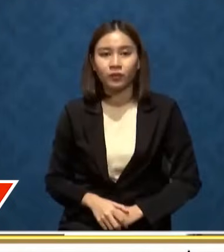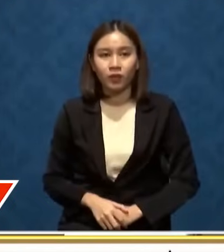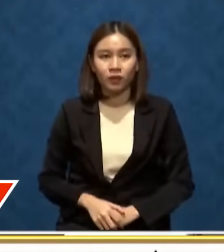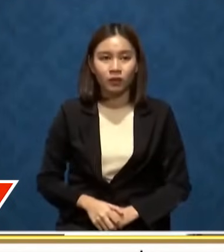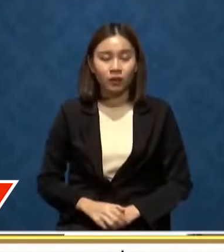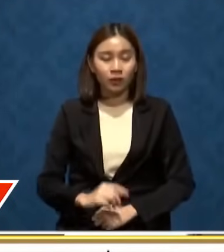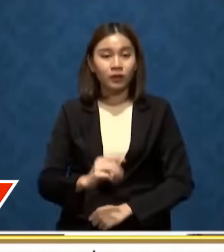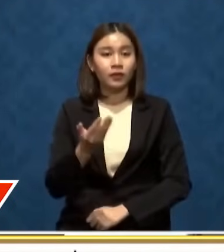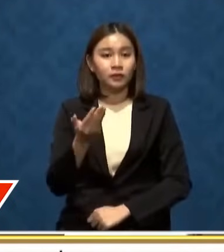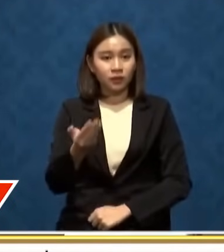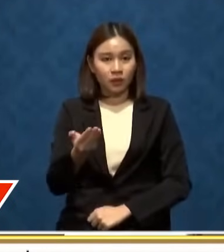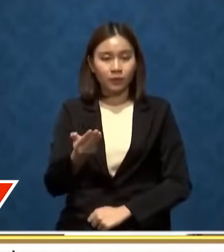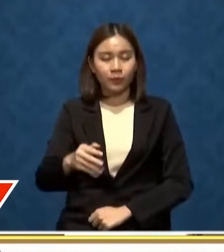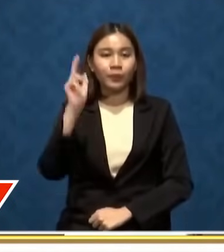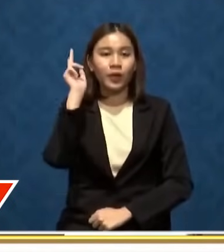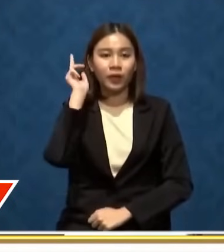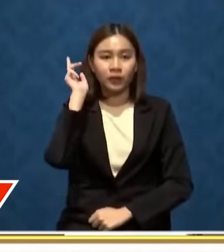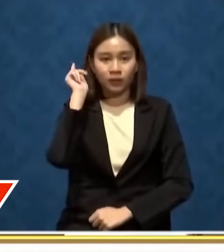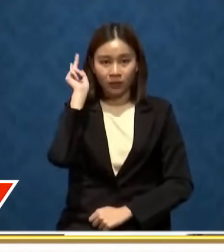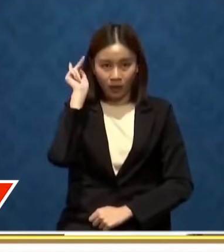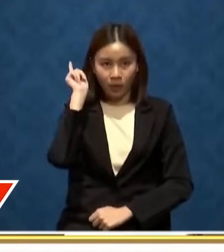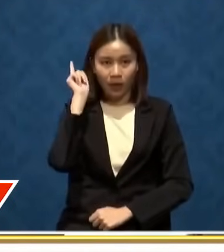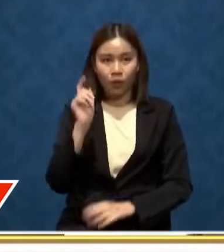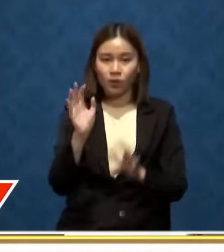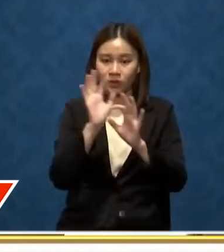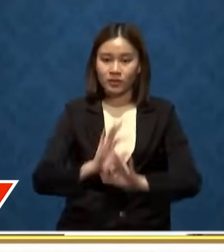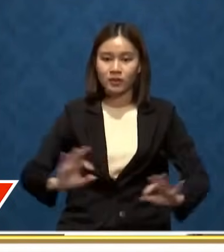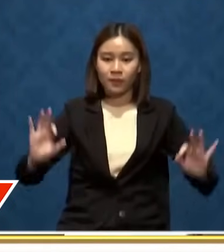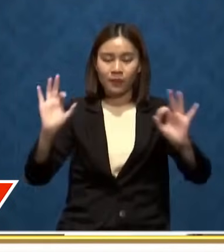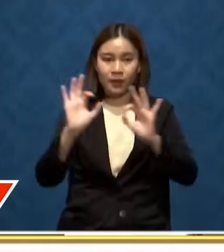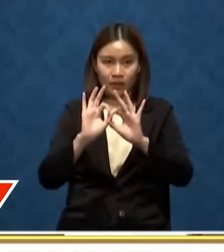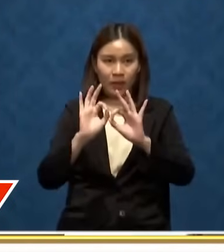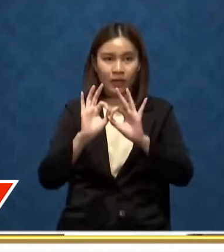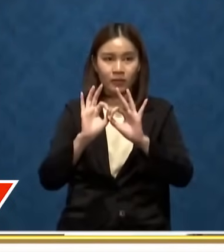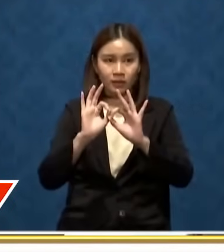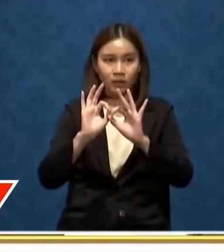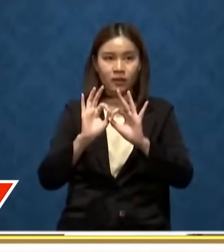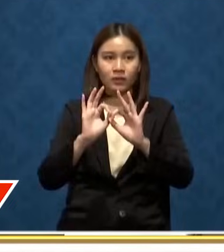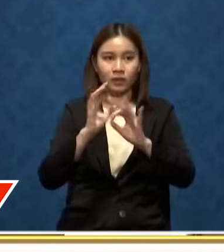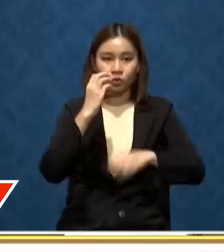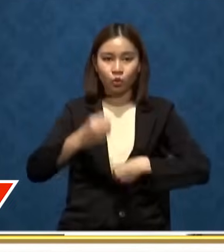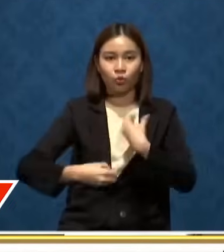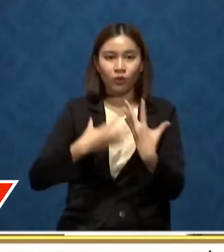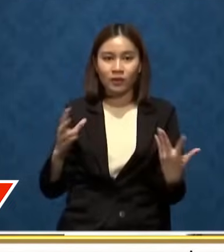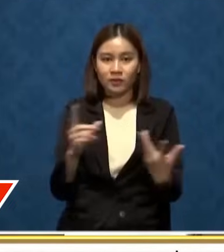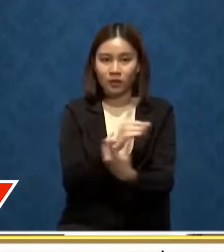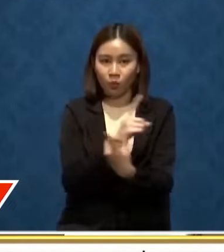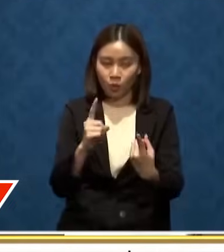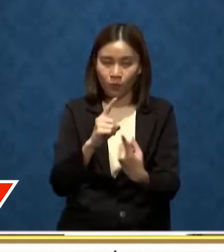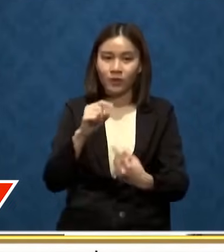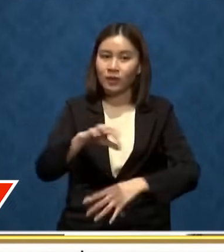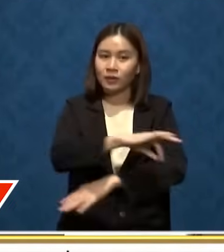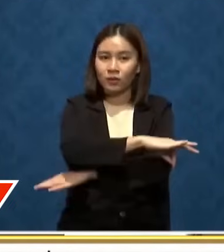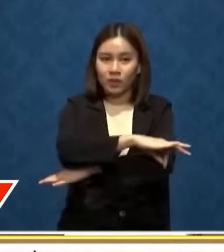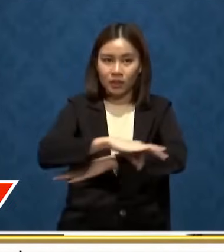ในฐานะที่ท่านเป็นสื่อความสำคัญของทุกเสียงในสังคมนั้นเป็นสิ่งที่ท่านต้องขีดเส้น